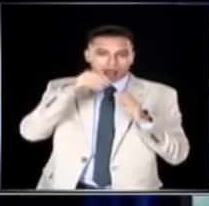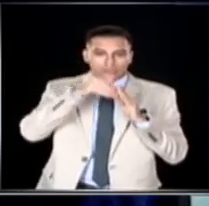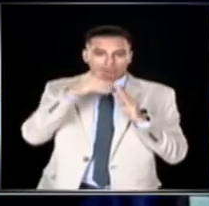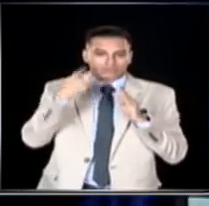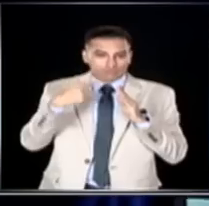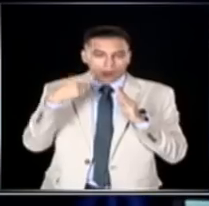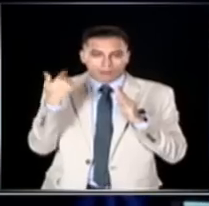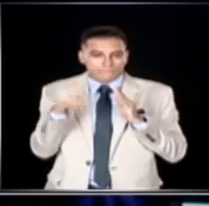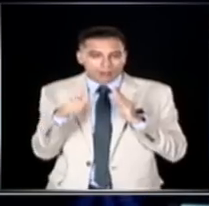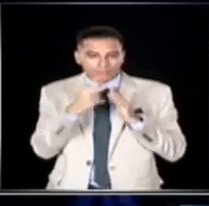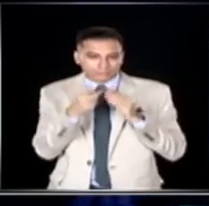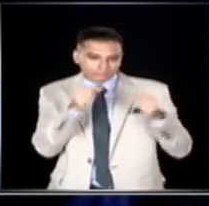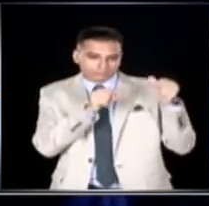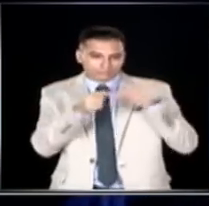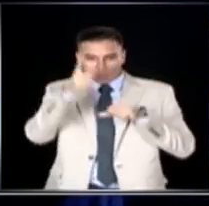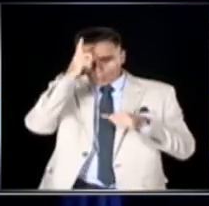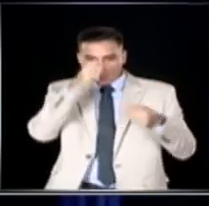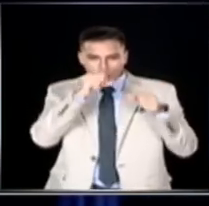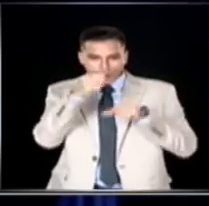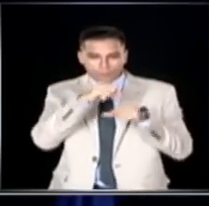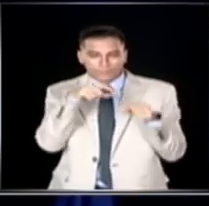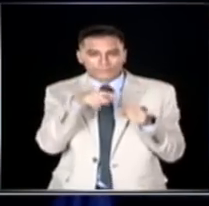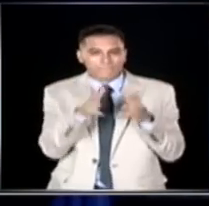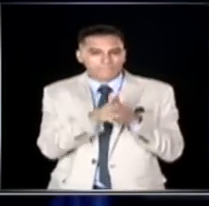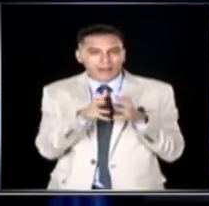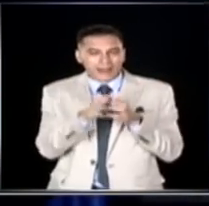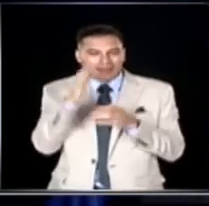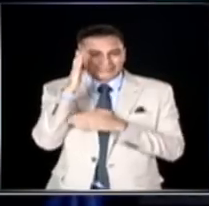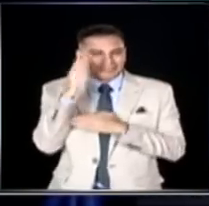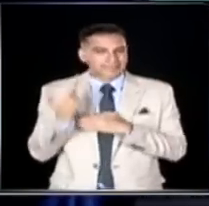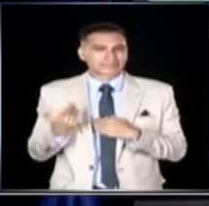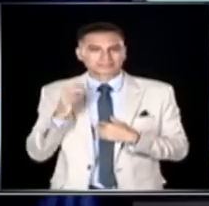من أهم معادلات ميكانيكا الكم.